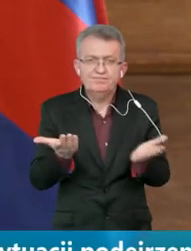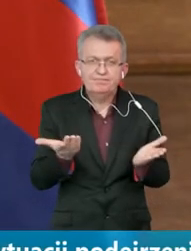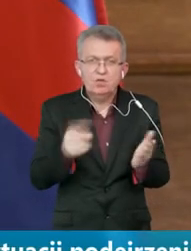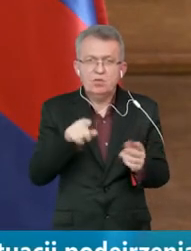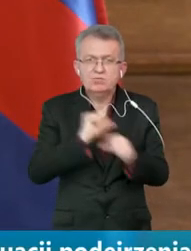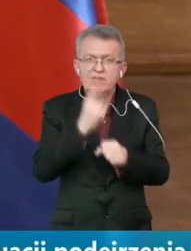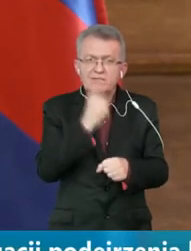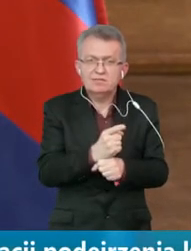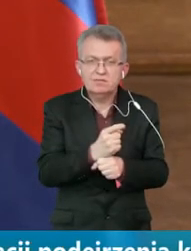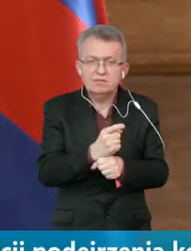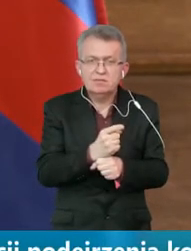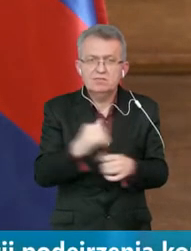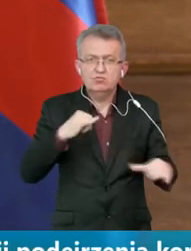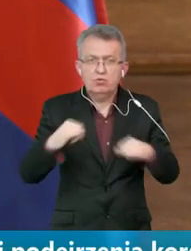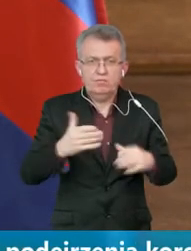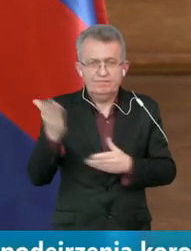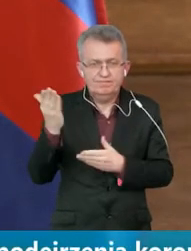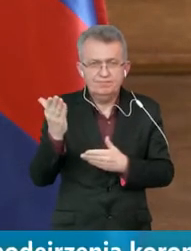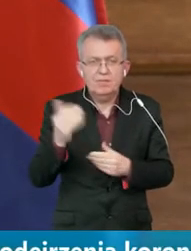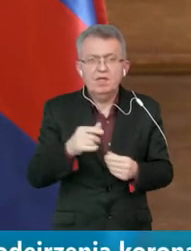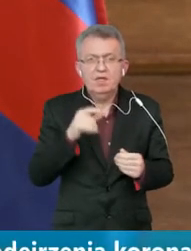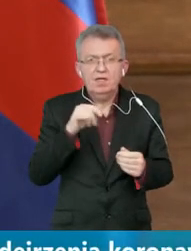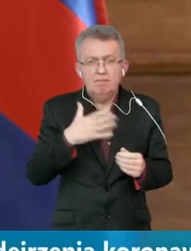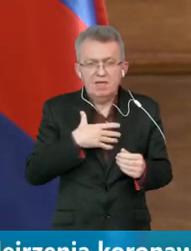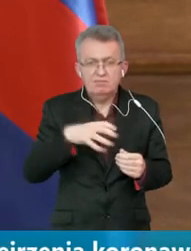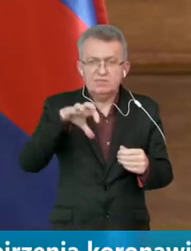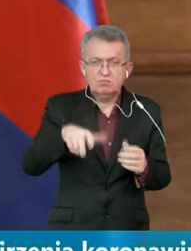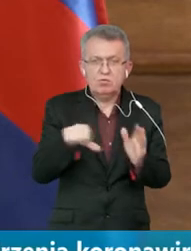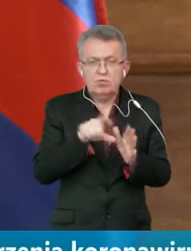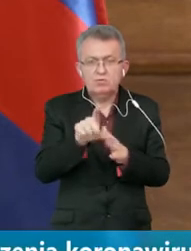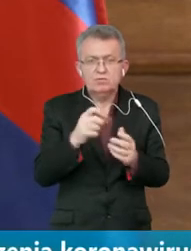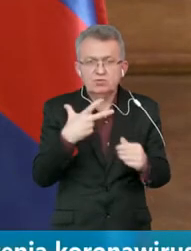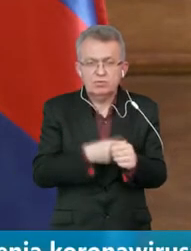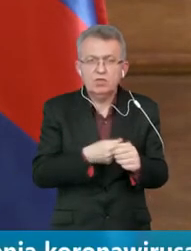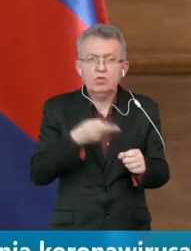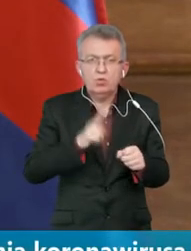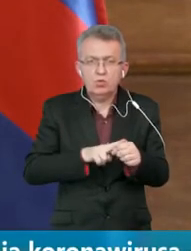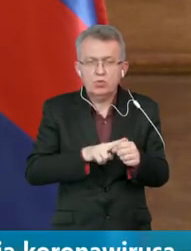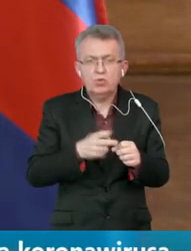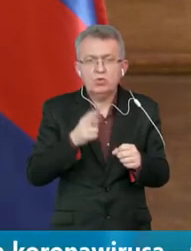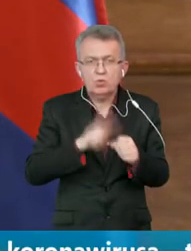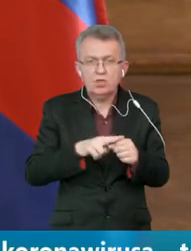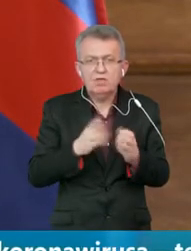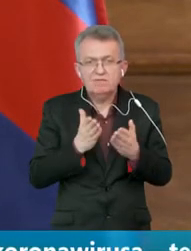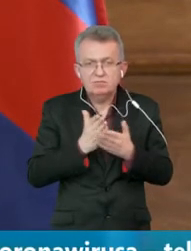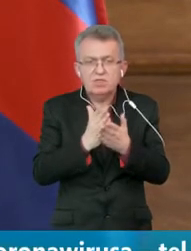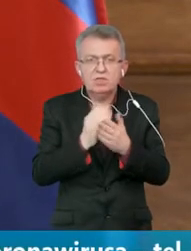są decyzje rządowe, ale oczywiście też dysponujemy zespołami do szczepień, które w tej chwili